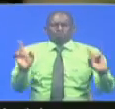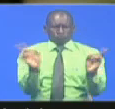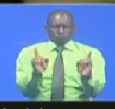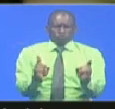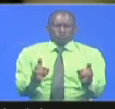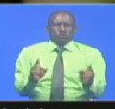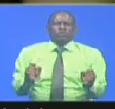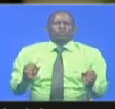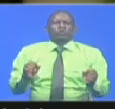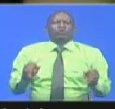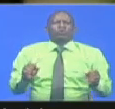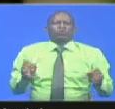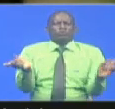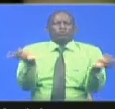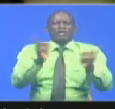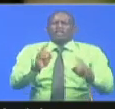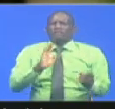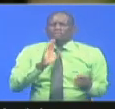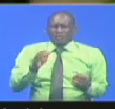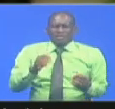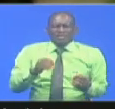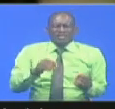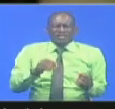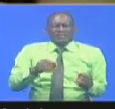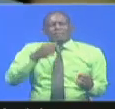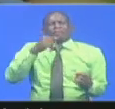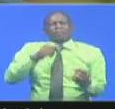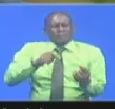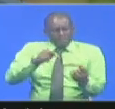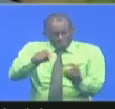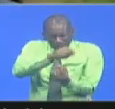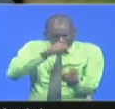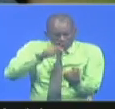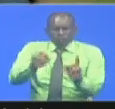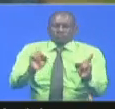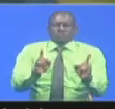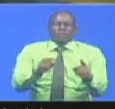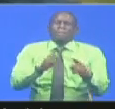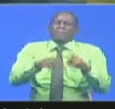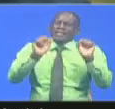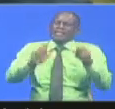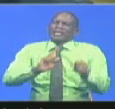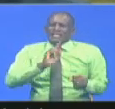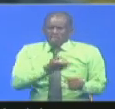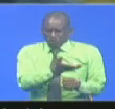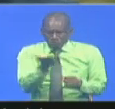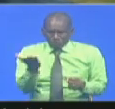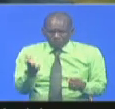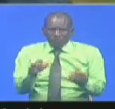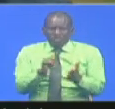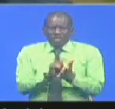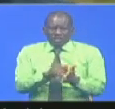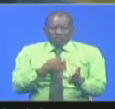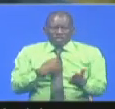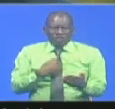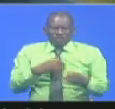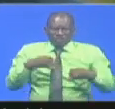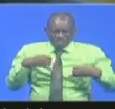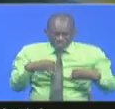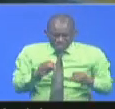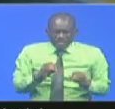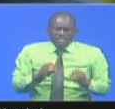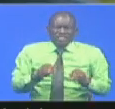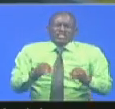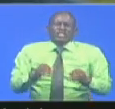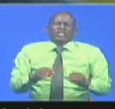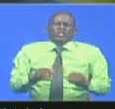can never be perfect, but I can tell you that we have captured the views of